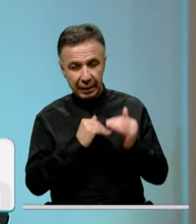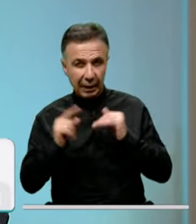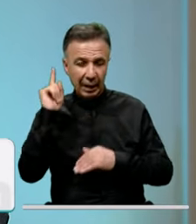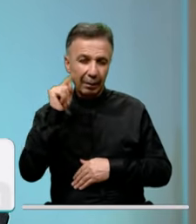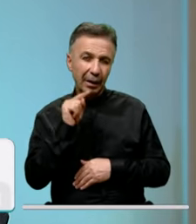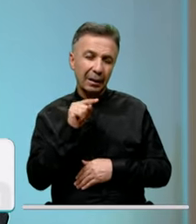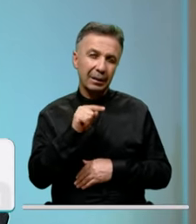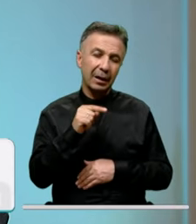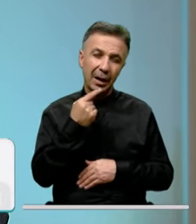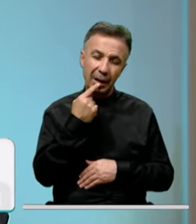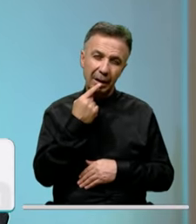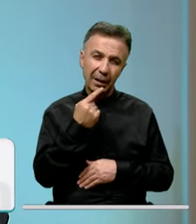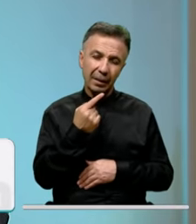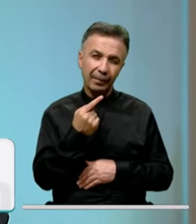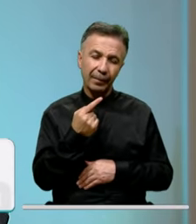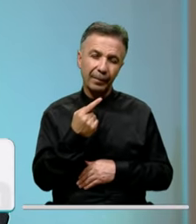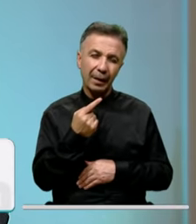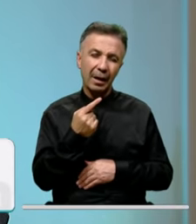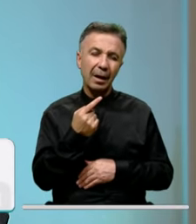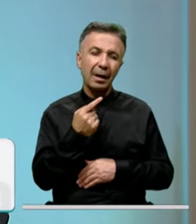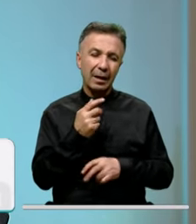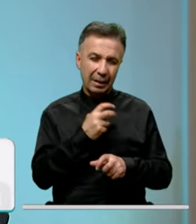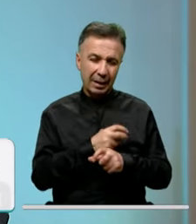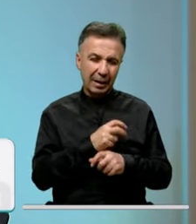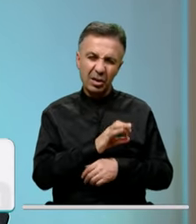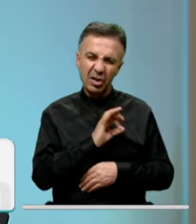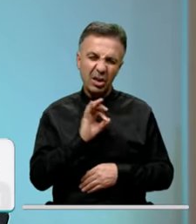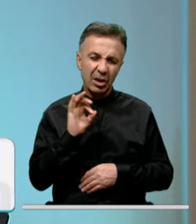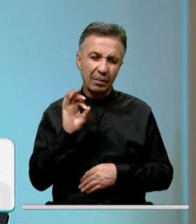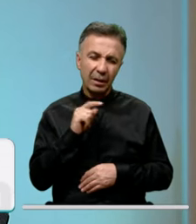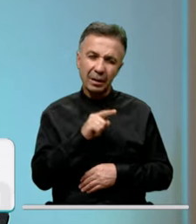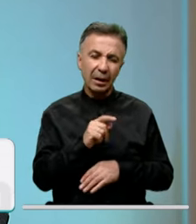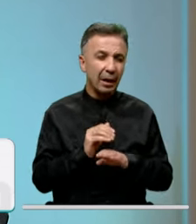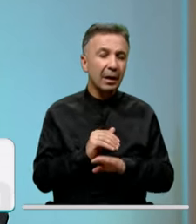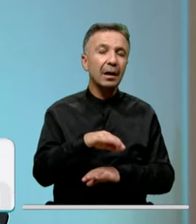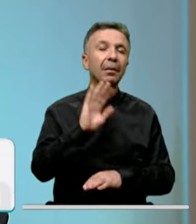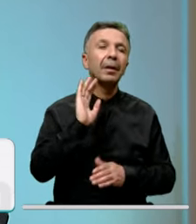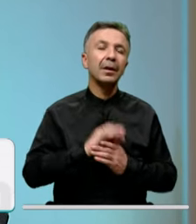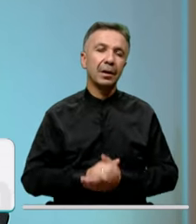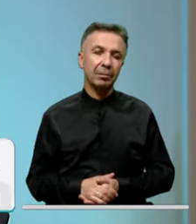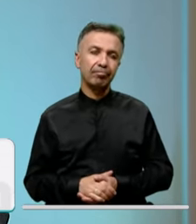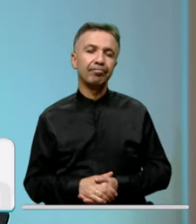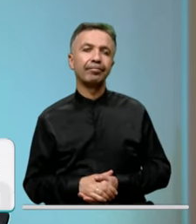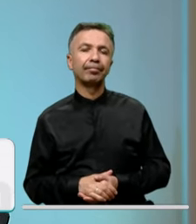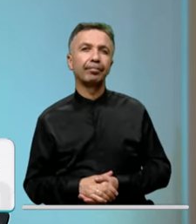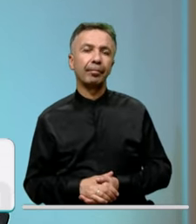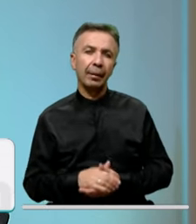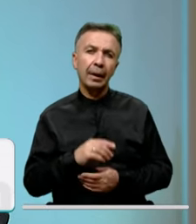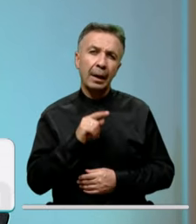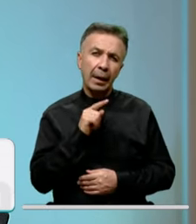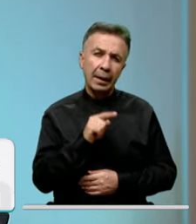sana söyledikleri muhtemel risklerin hiçbirisini sana yaşatmayacak. sen